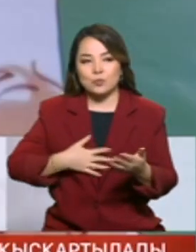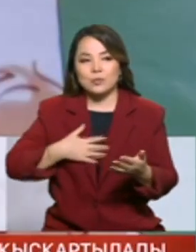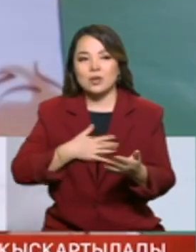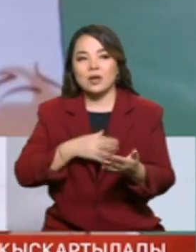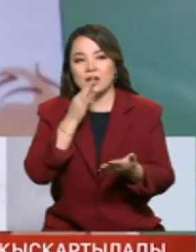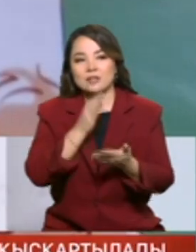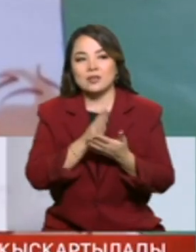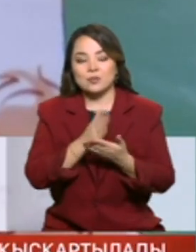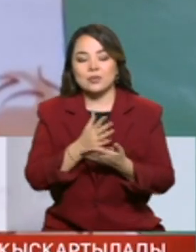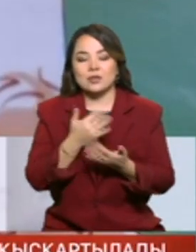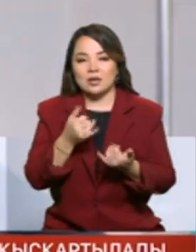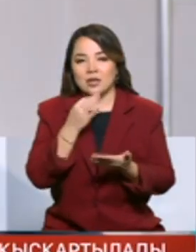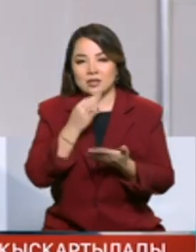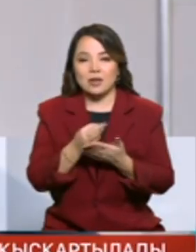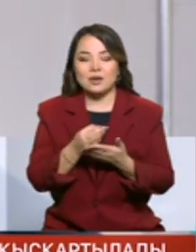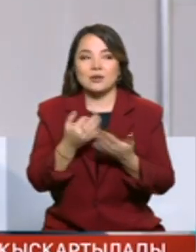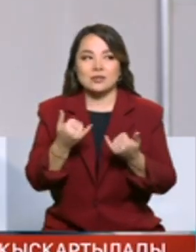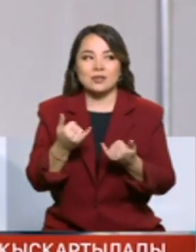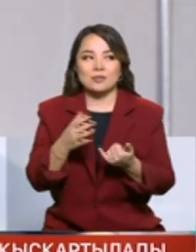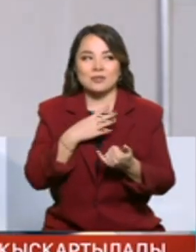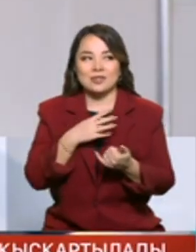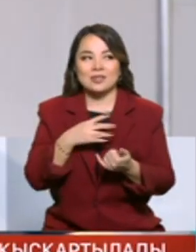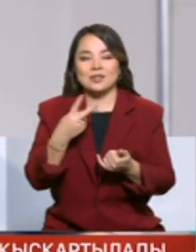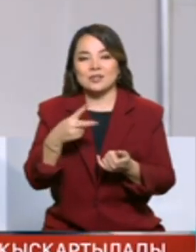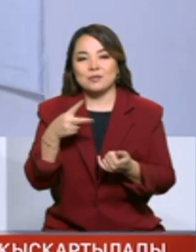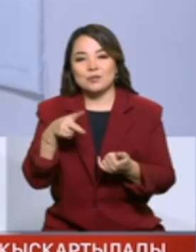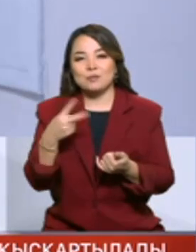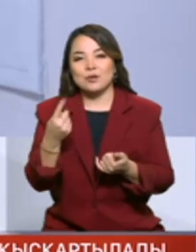тұрмын негізінде. Может, 21 тоже мен боламын.